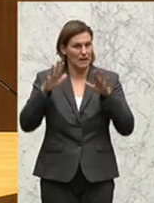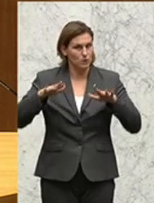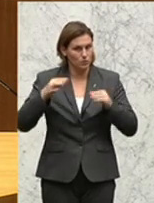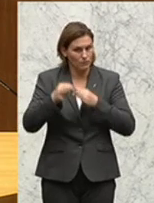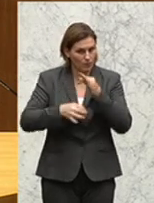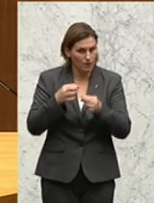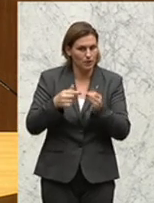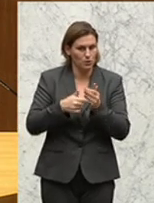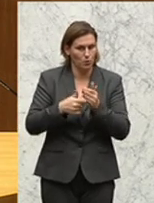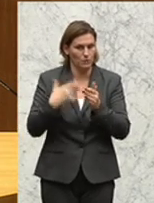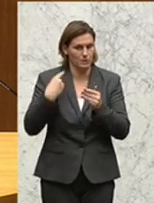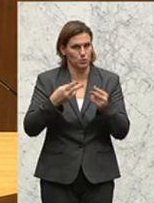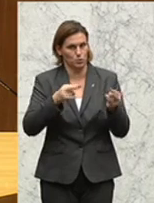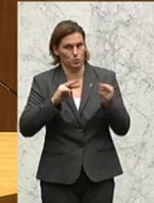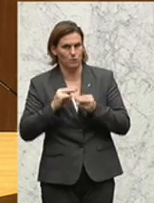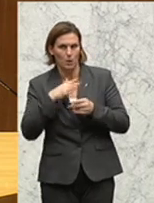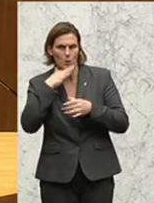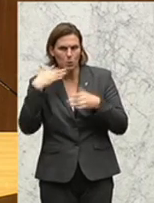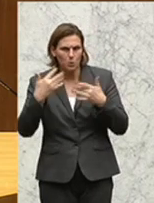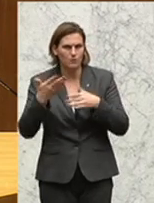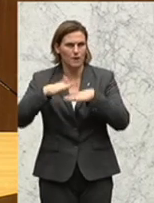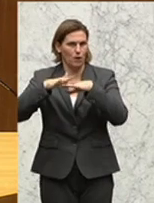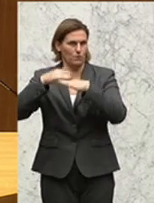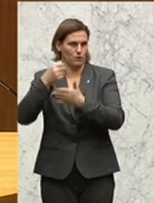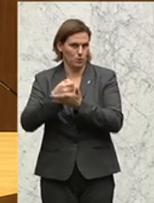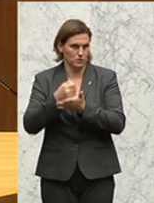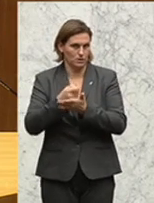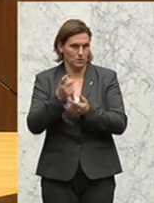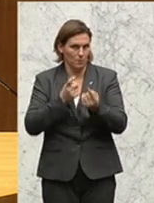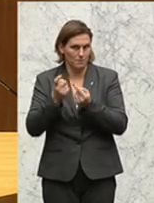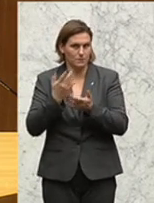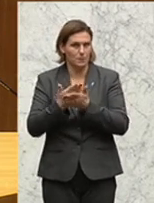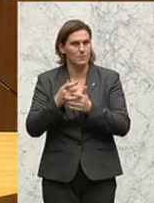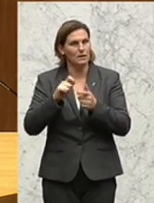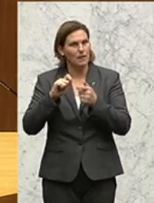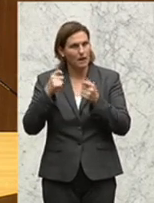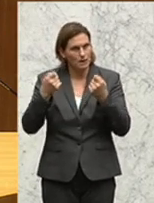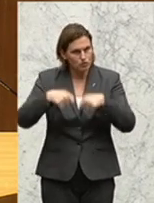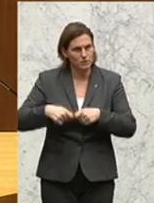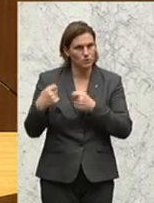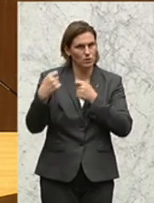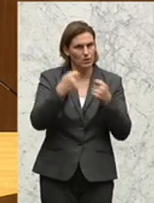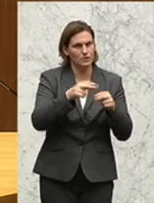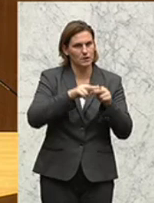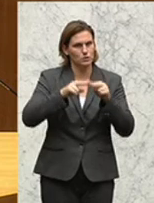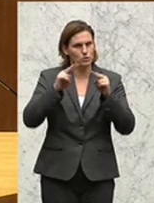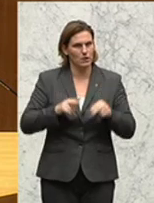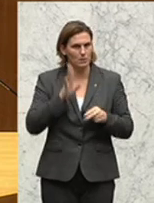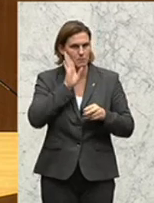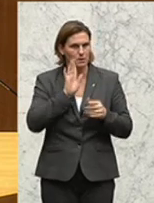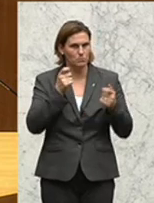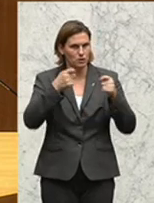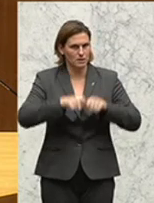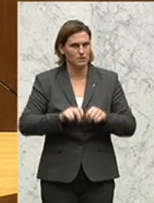Ganze wieder auf uns zurückfällt, weil dann dort mehr Kosten entstehen. Und aus diesem Grund bringe ich folgenden Entschließungsantrag ein. Der Nationalrat wollte beschließen, die